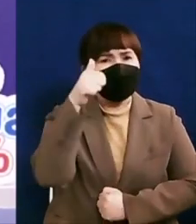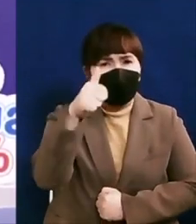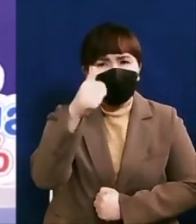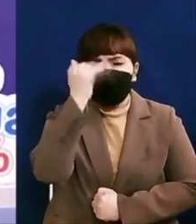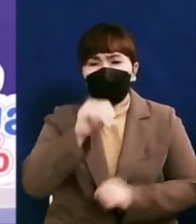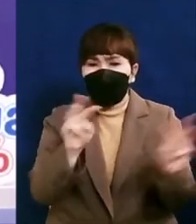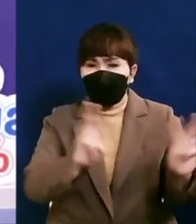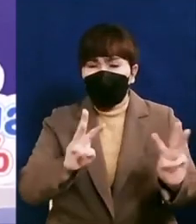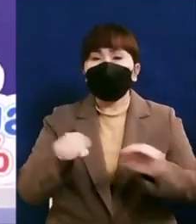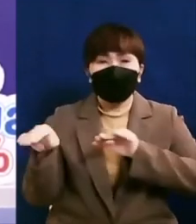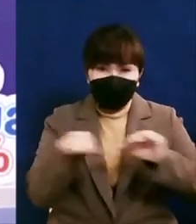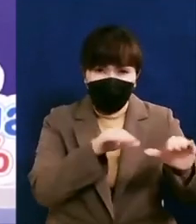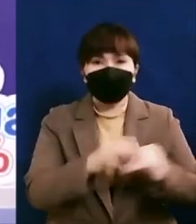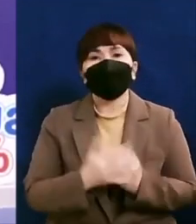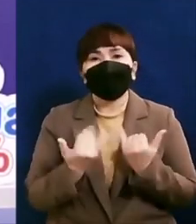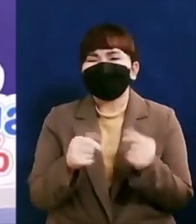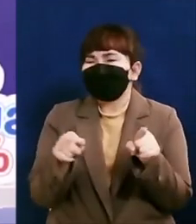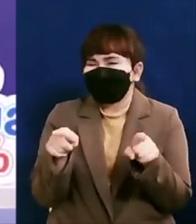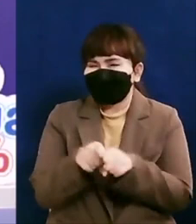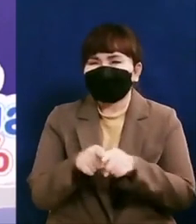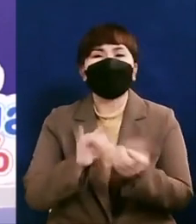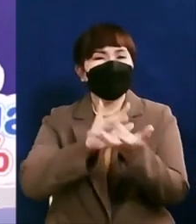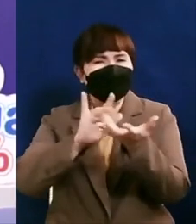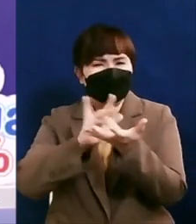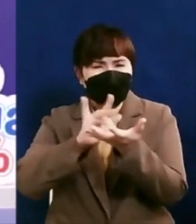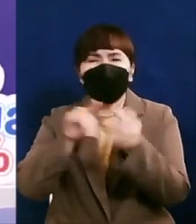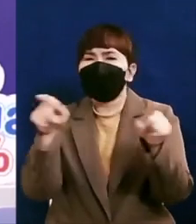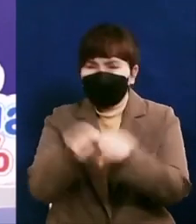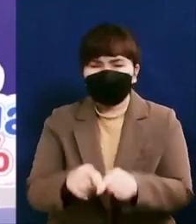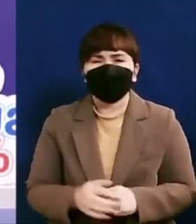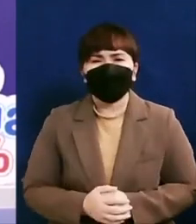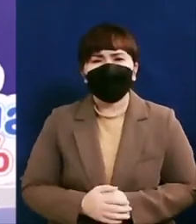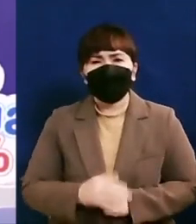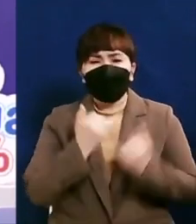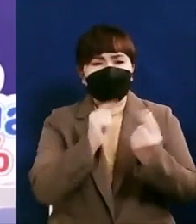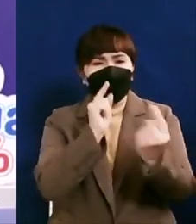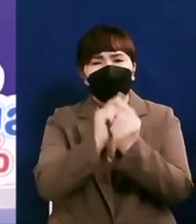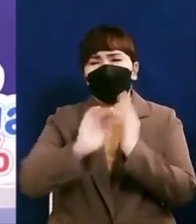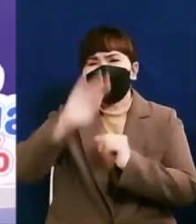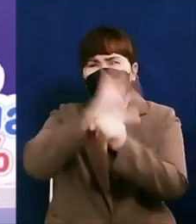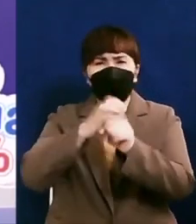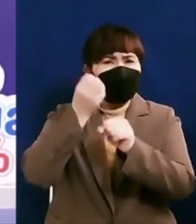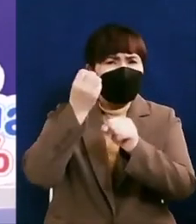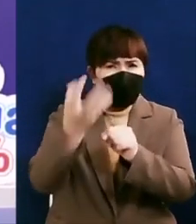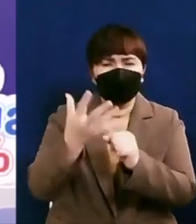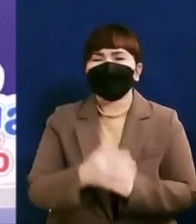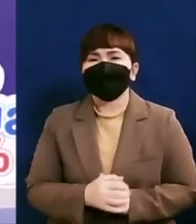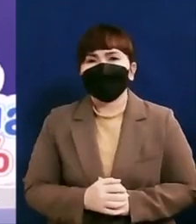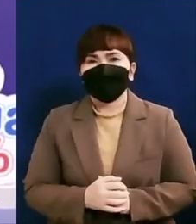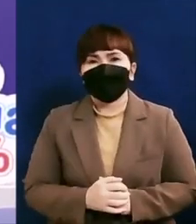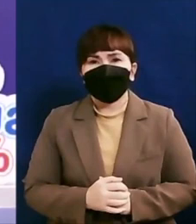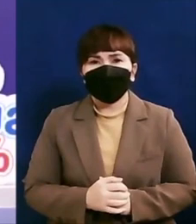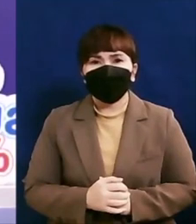ได้เช่นกันครับวันนี้ตัวยาก็เช่นกันวันนี้เรามีผู้ที่ติดเชื้อเป็นจำนวนมากขึ้นนะครับ